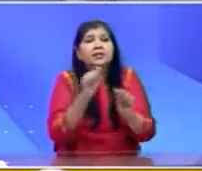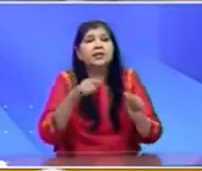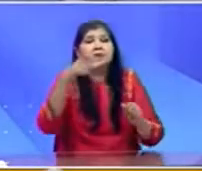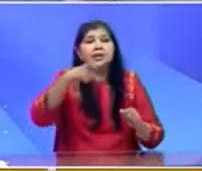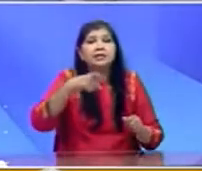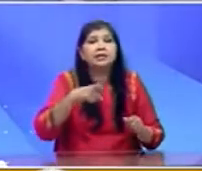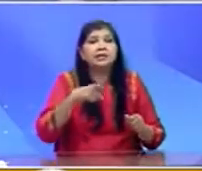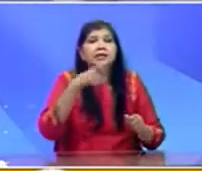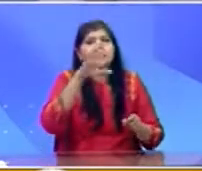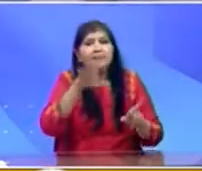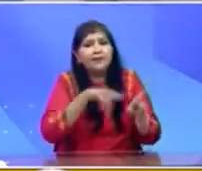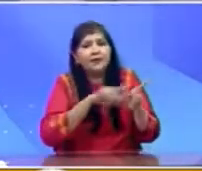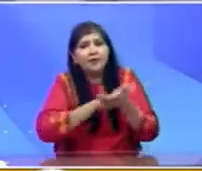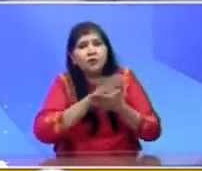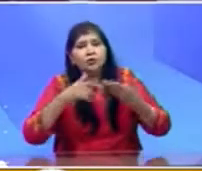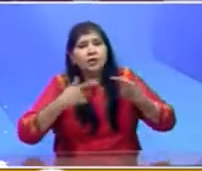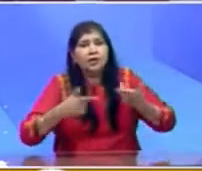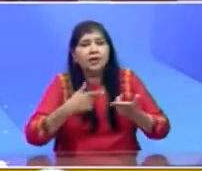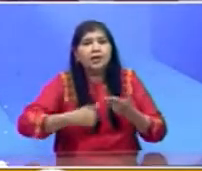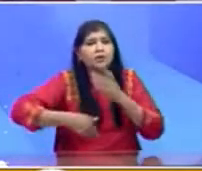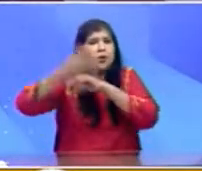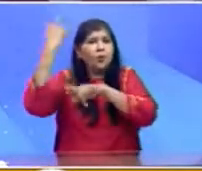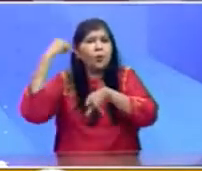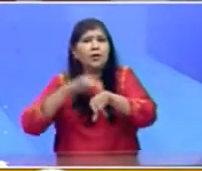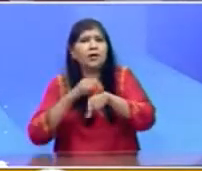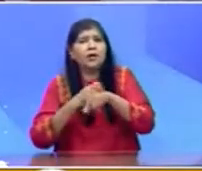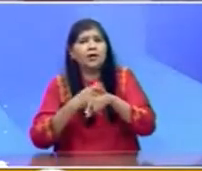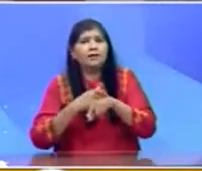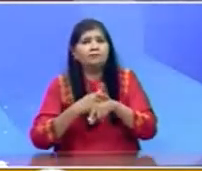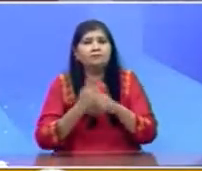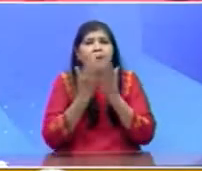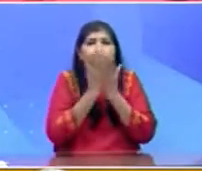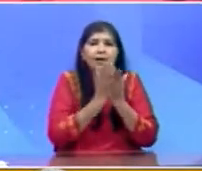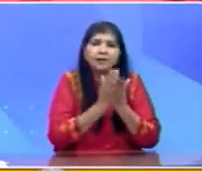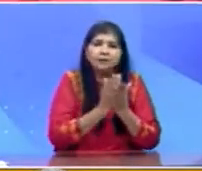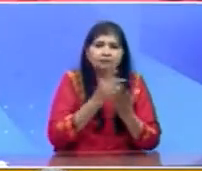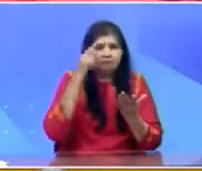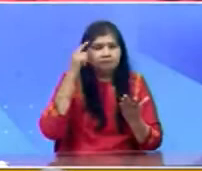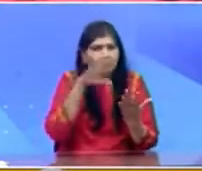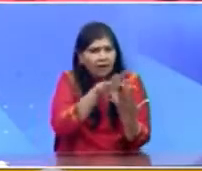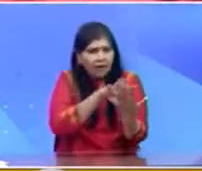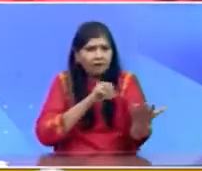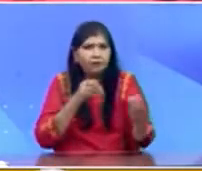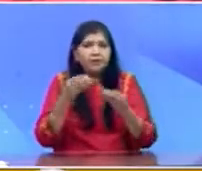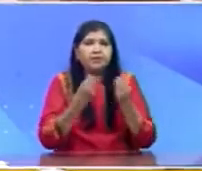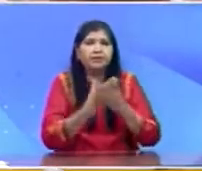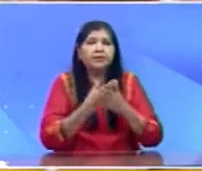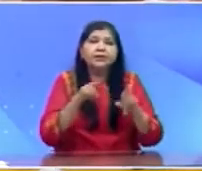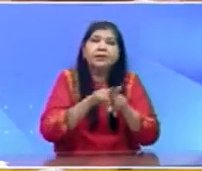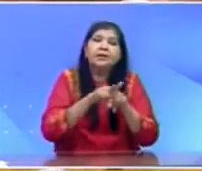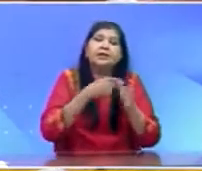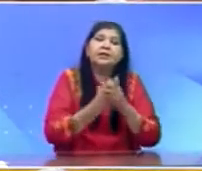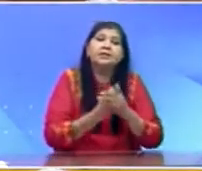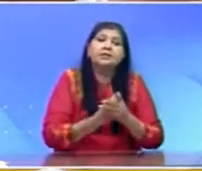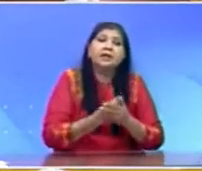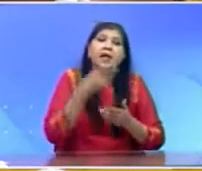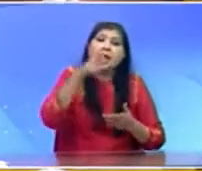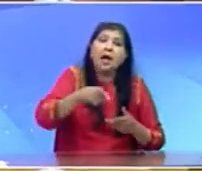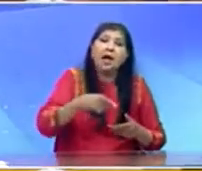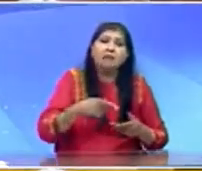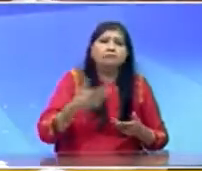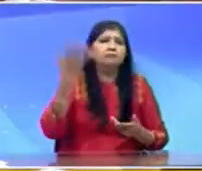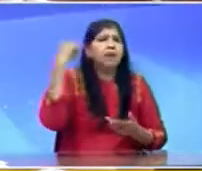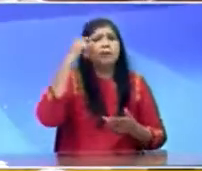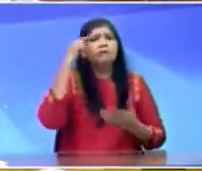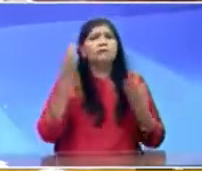आंदोलन के ऐसे इतिहास के बारे में विस्तार से पता चलेगा जिनसे आप अनजान